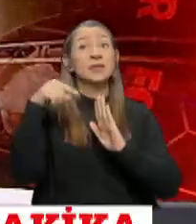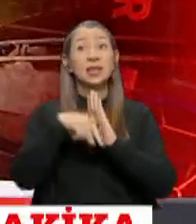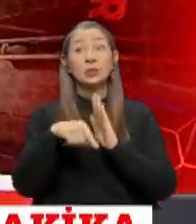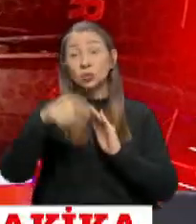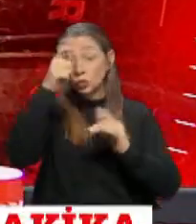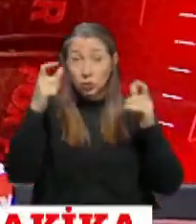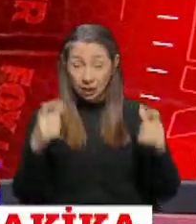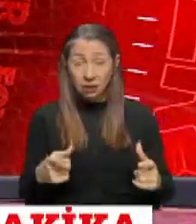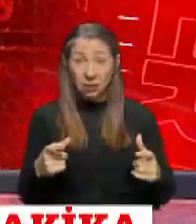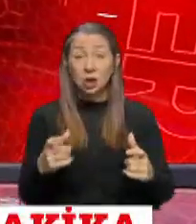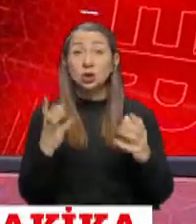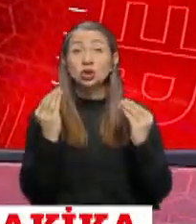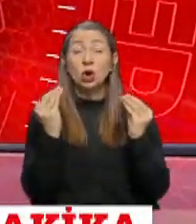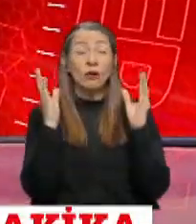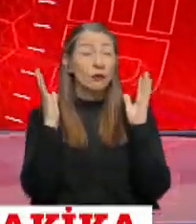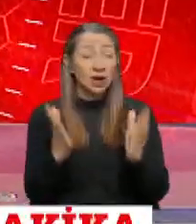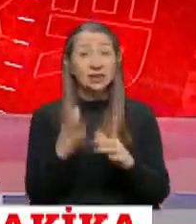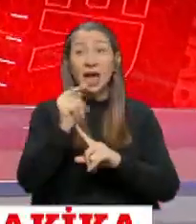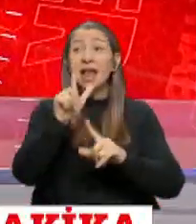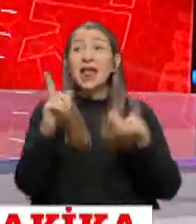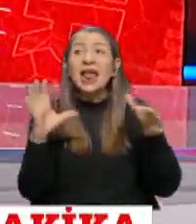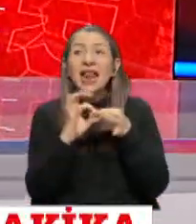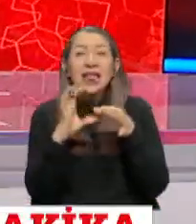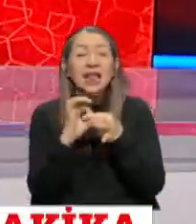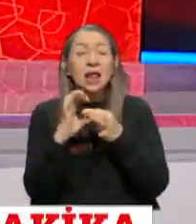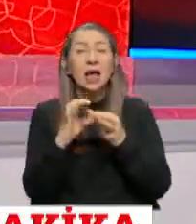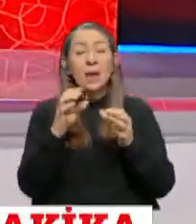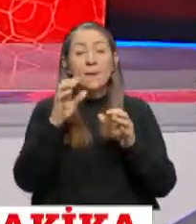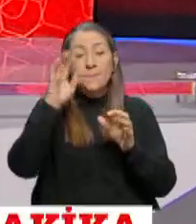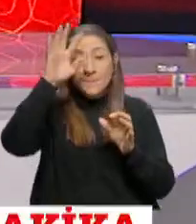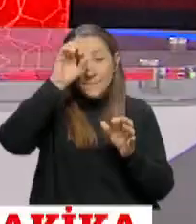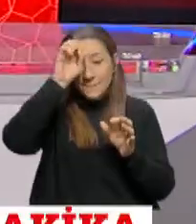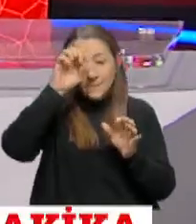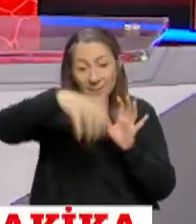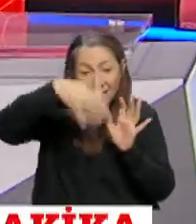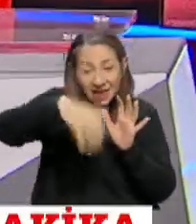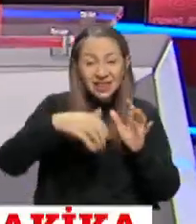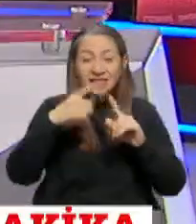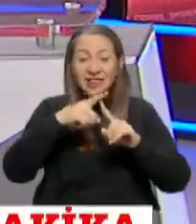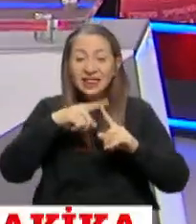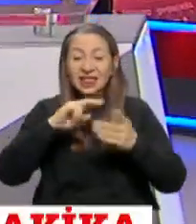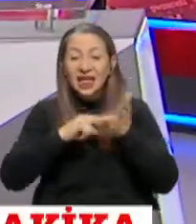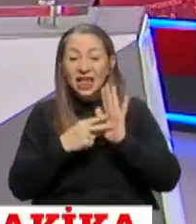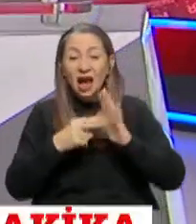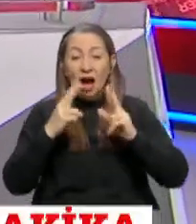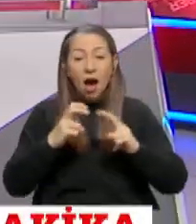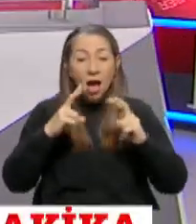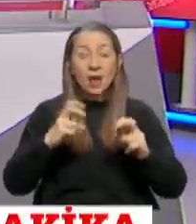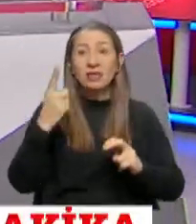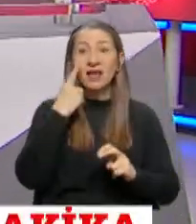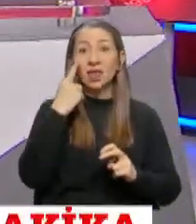bu ülkenin pek çok iliyle ilgili maden tetkik arama gibi devlet